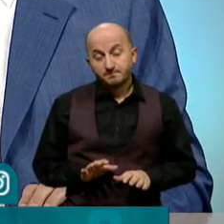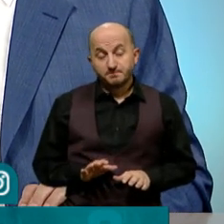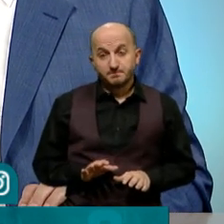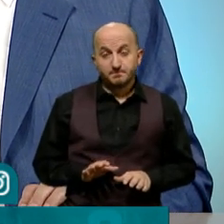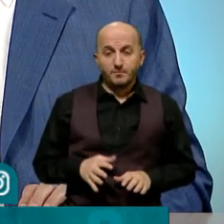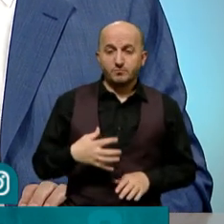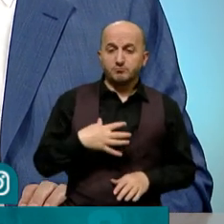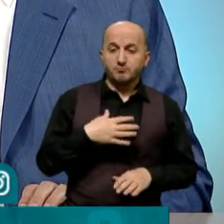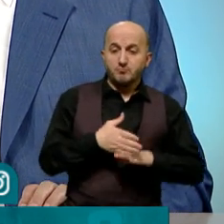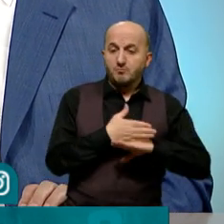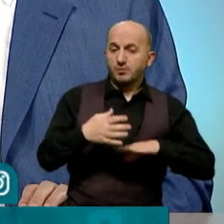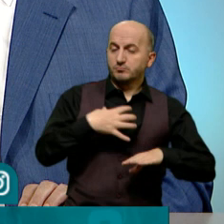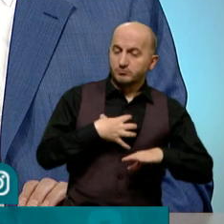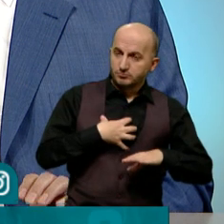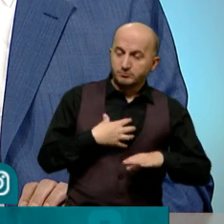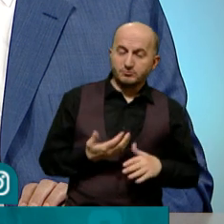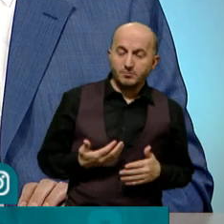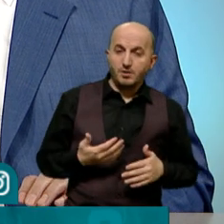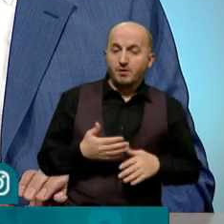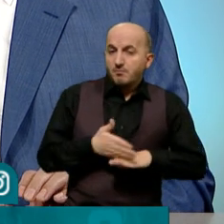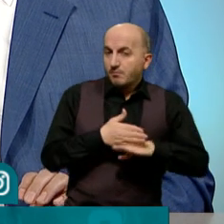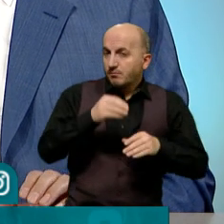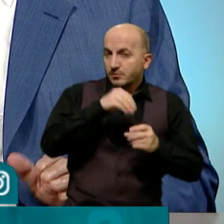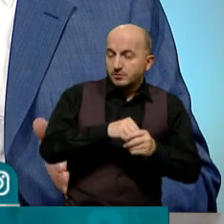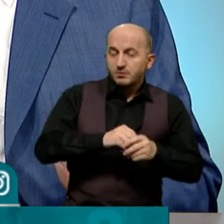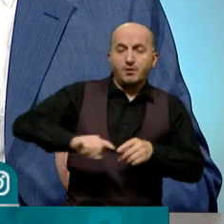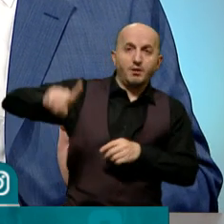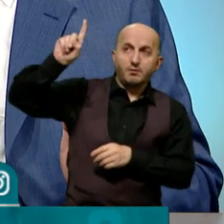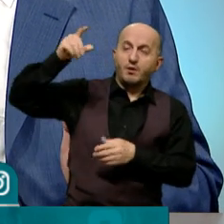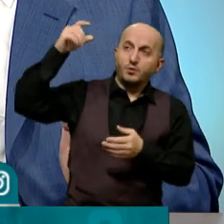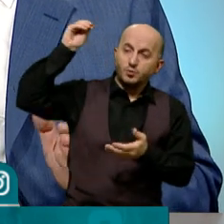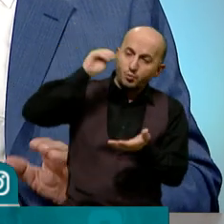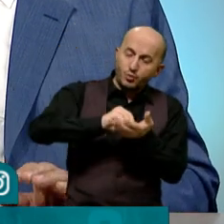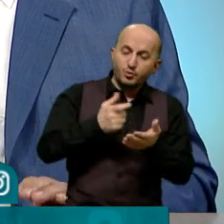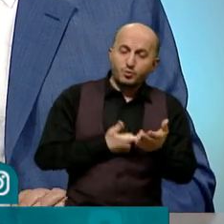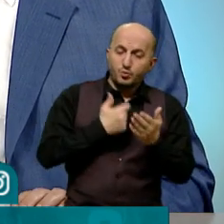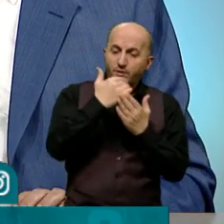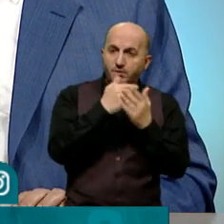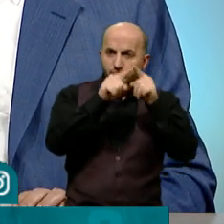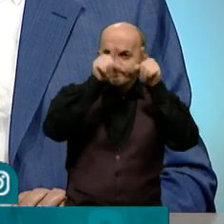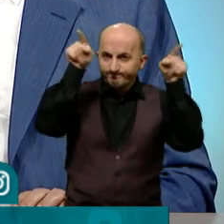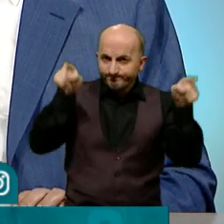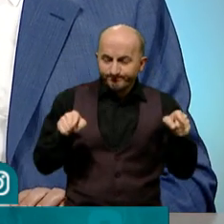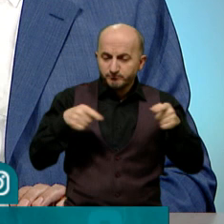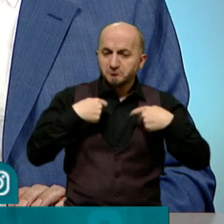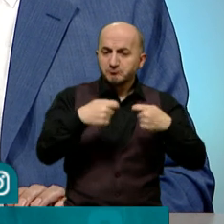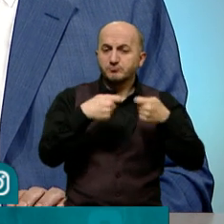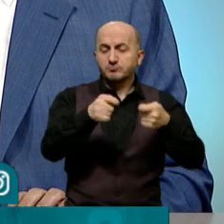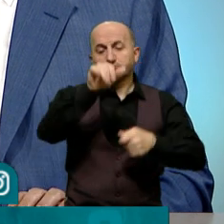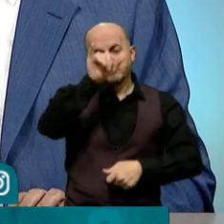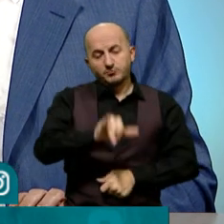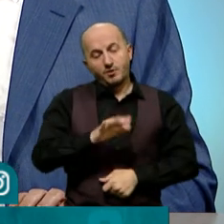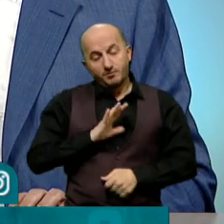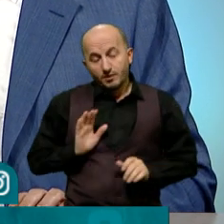Yani mülk sahibi malında Allah'ın koyduğu kurallar çerçevesinde tasarruf hakkına sahiptir.